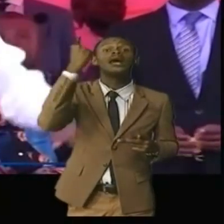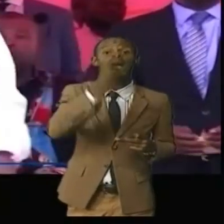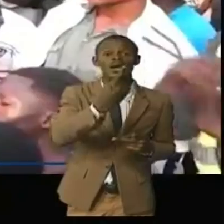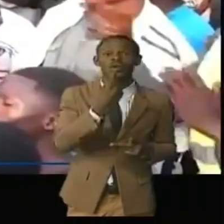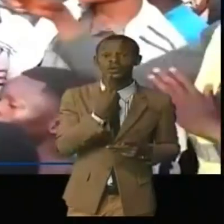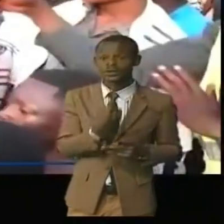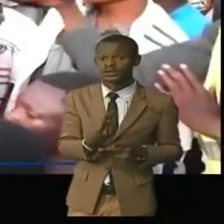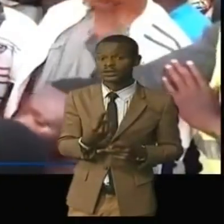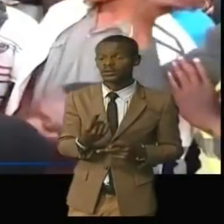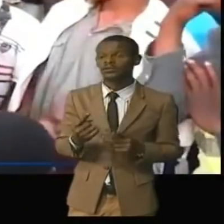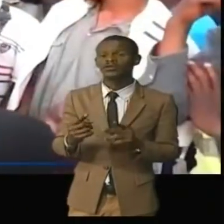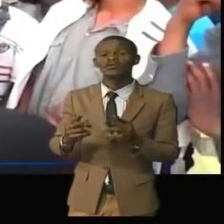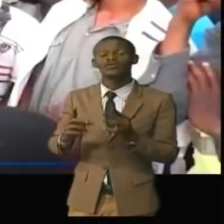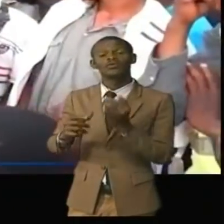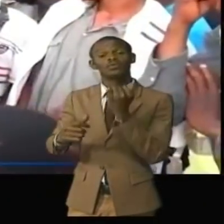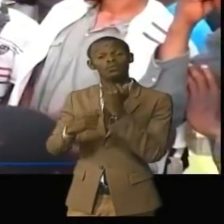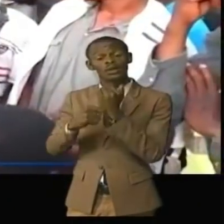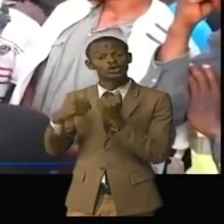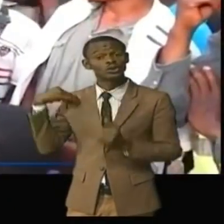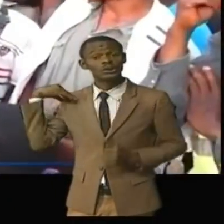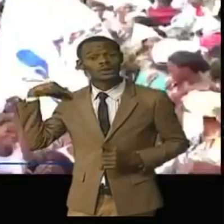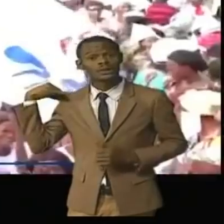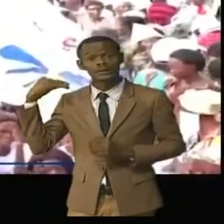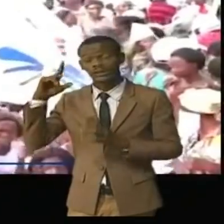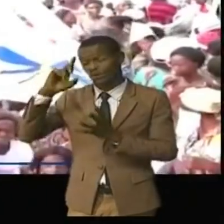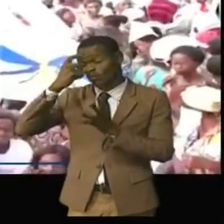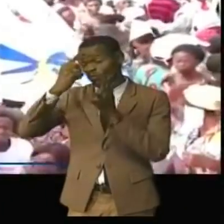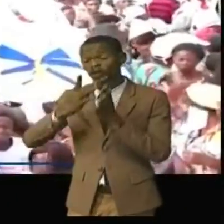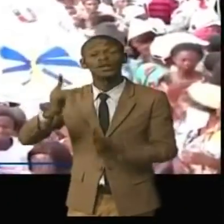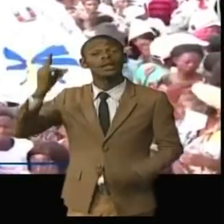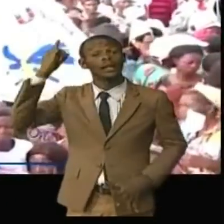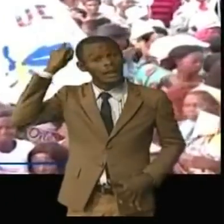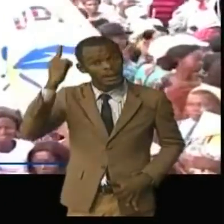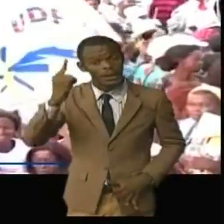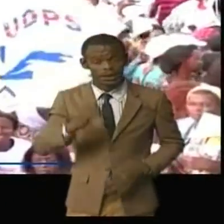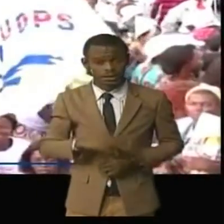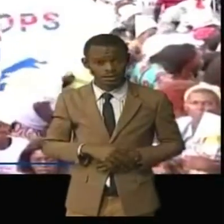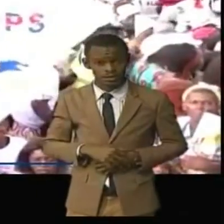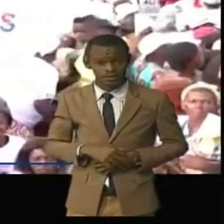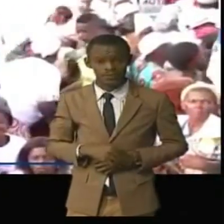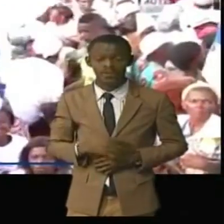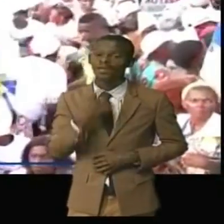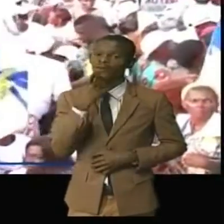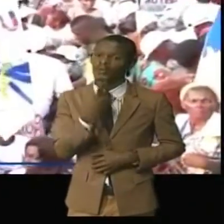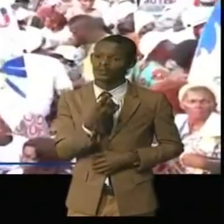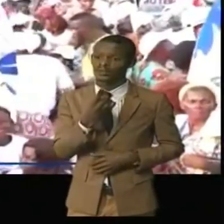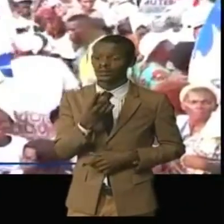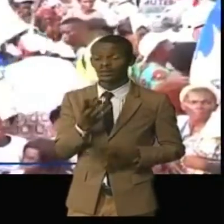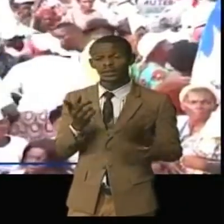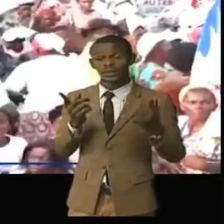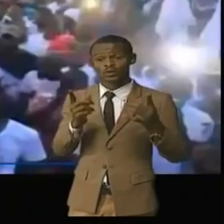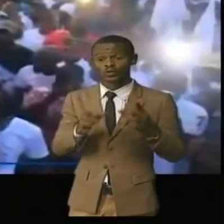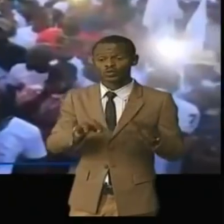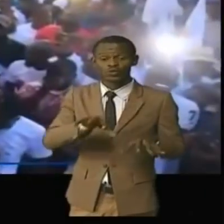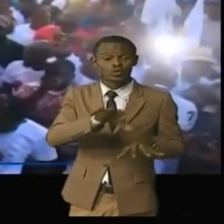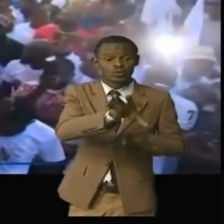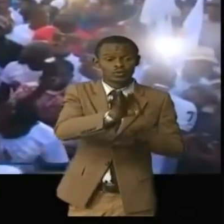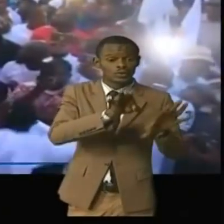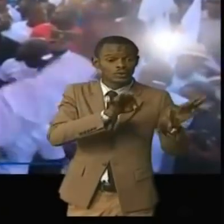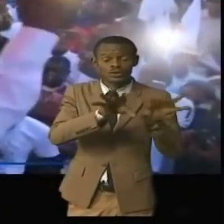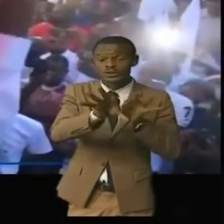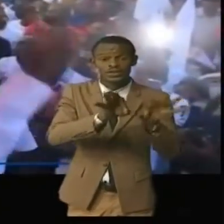sa langue dans sa poche. Le candidat vainqueur de ses primaires a été voté par ses challengers et non imposé par